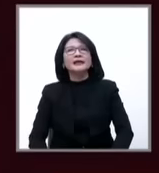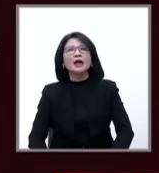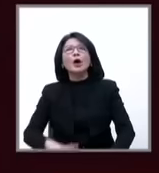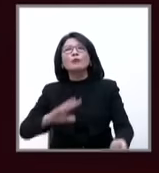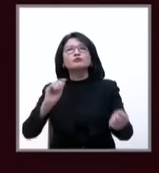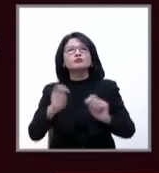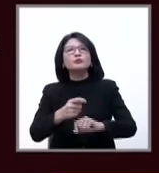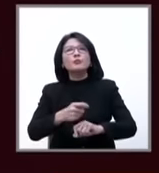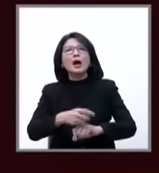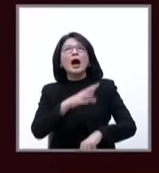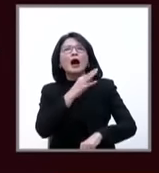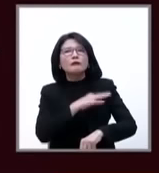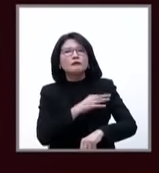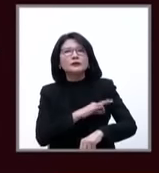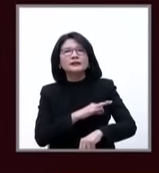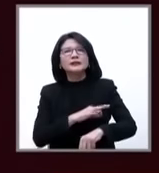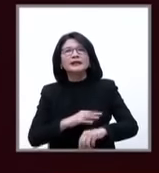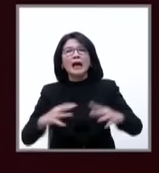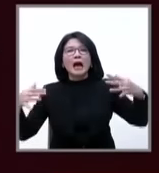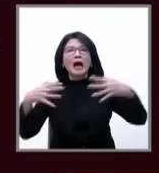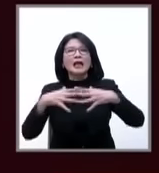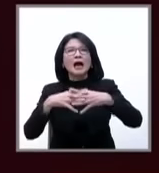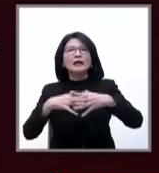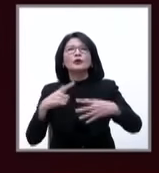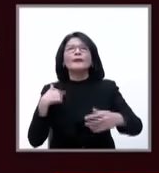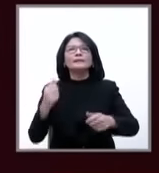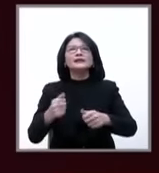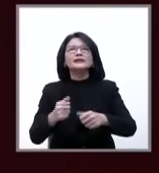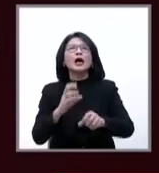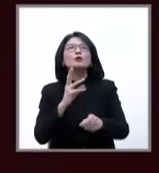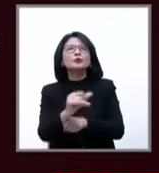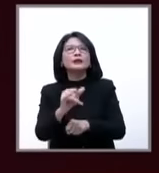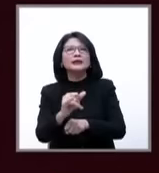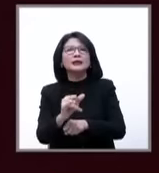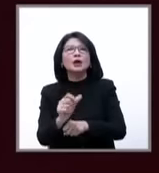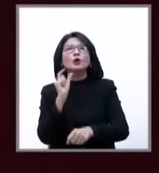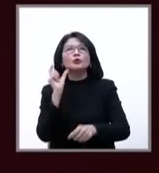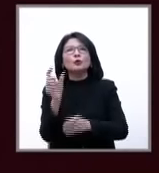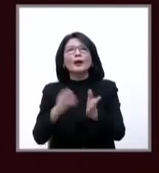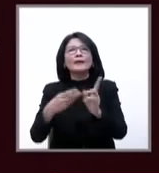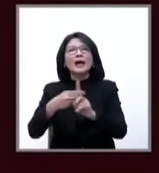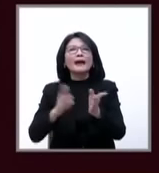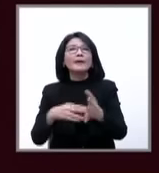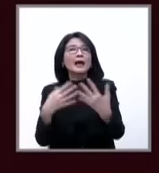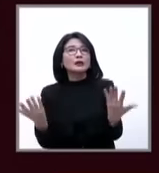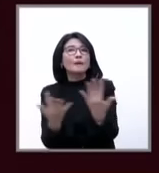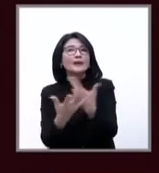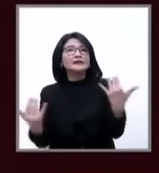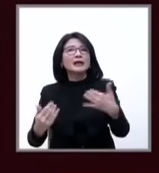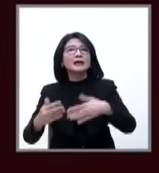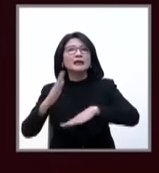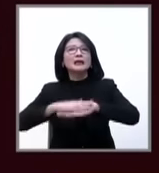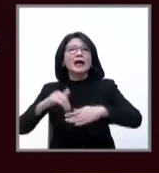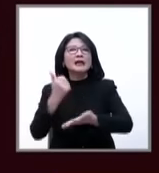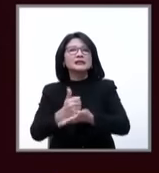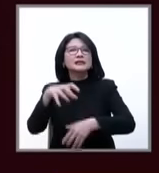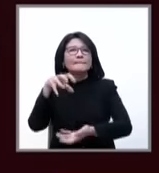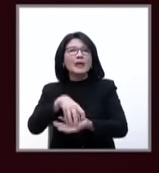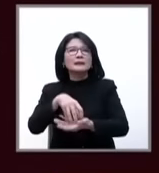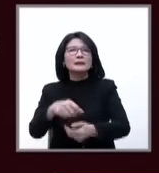itu seharusnya menjadi kaidah yang melekat ketika seseorang berbicara gitu loh. Kenapa?